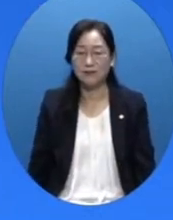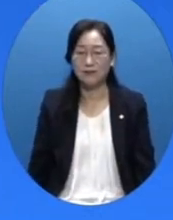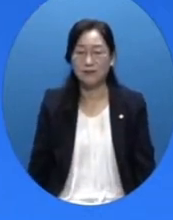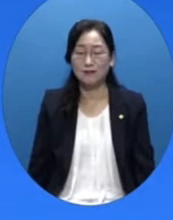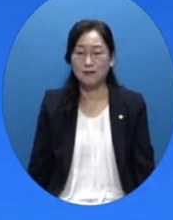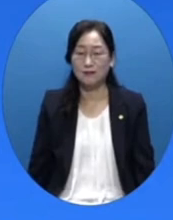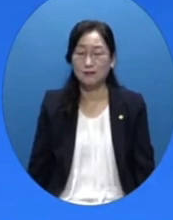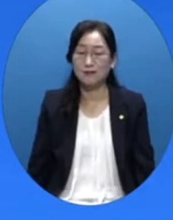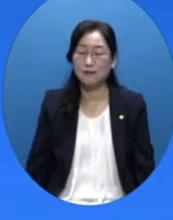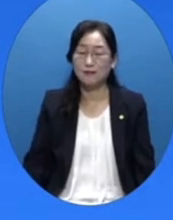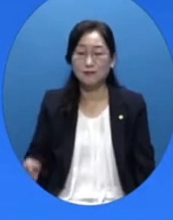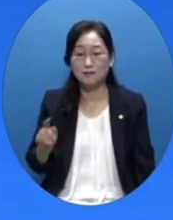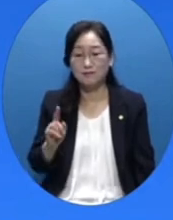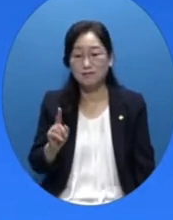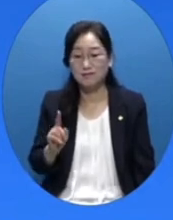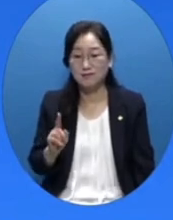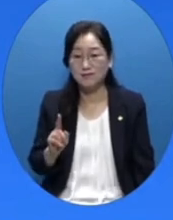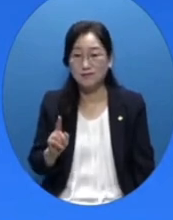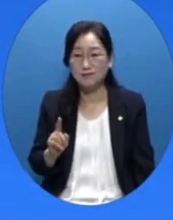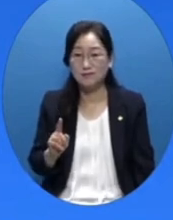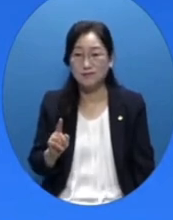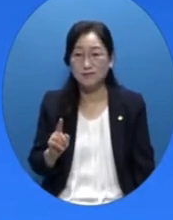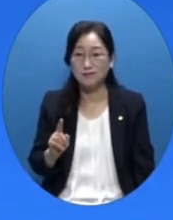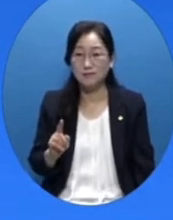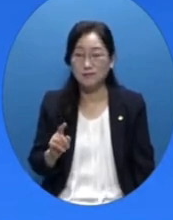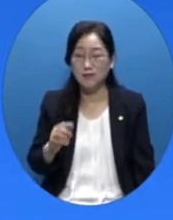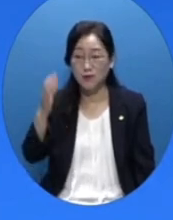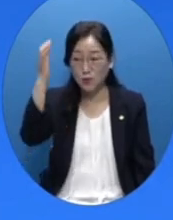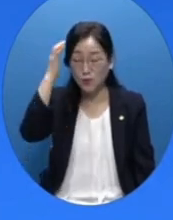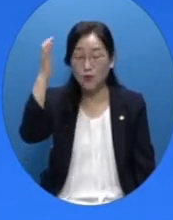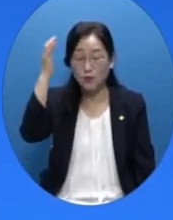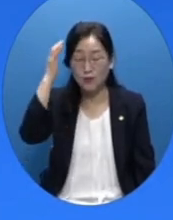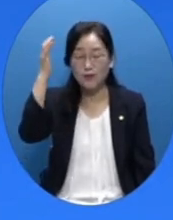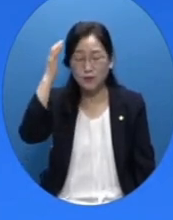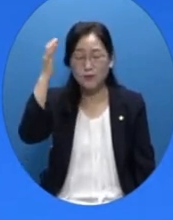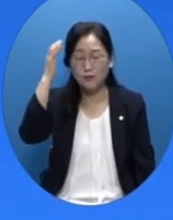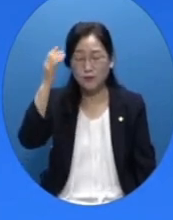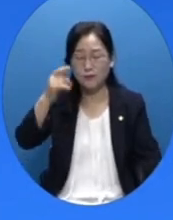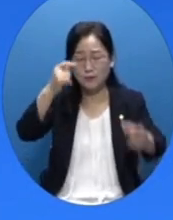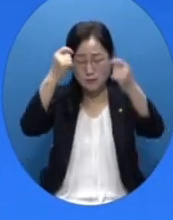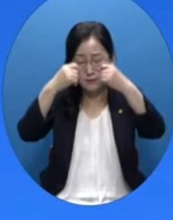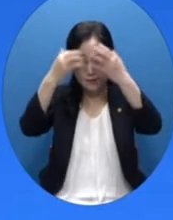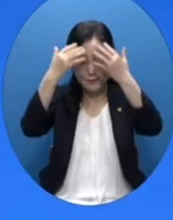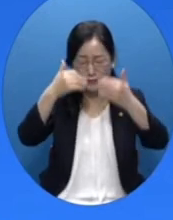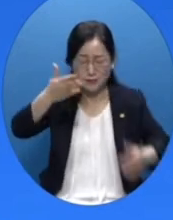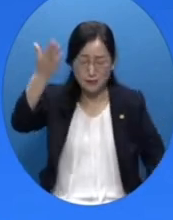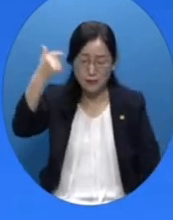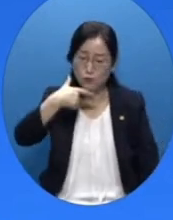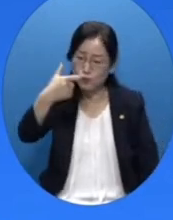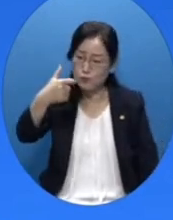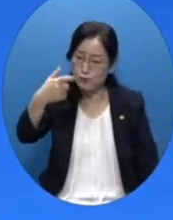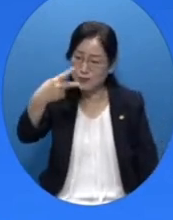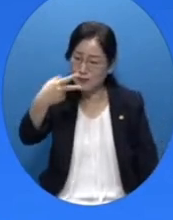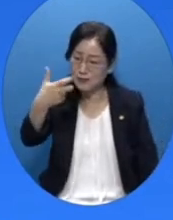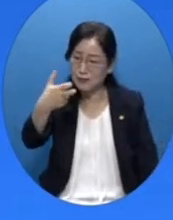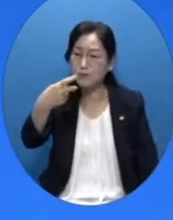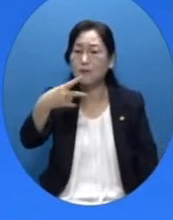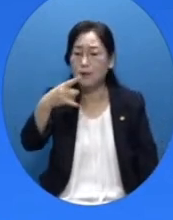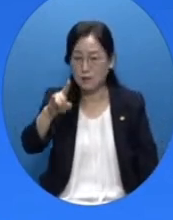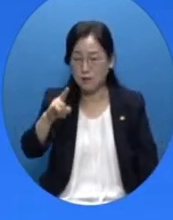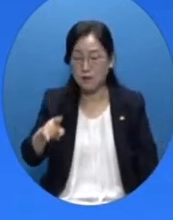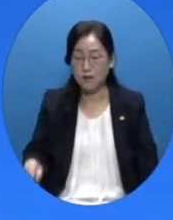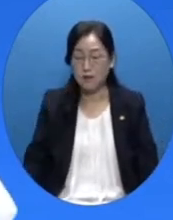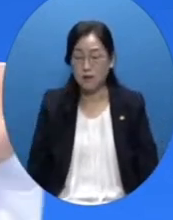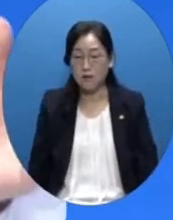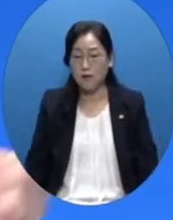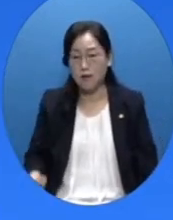유치원 데 7년 대 고난의 시대를 짧다 면한 눈물 흘리며 줄이게 매 달렸는데 90년대